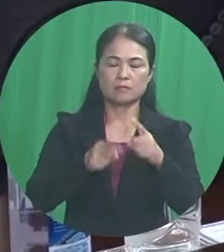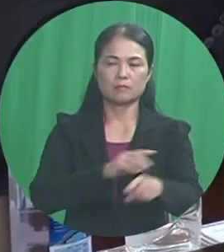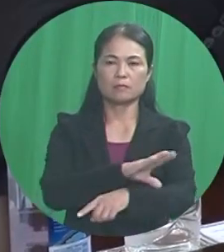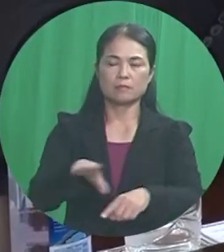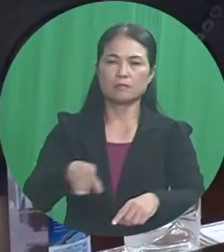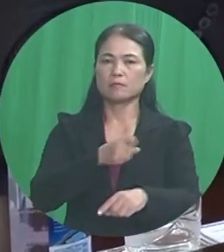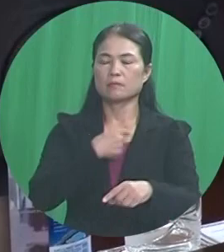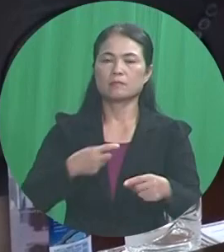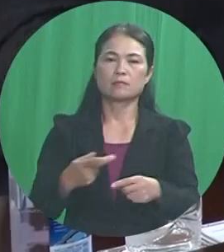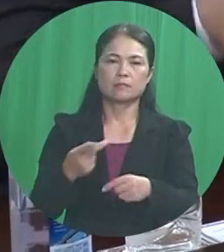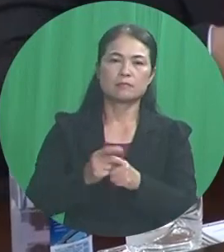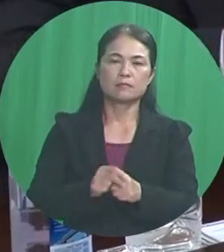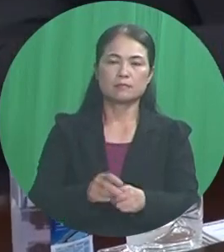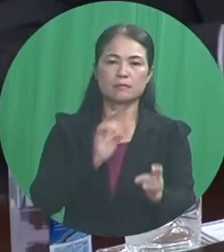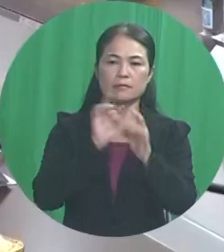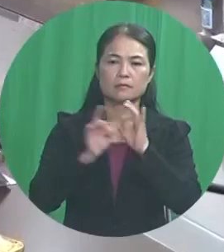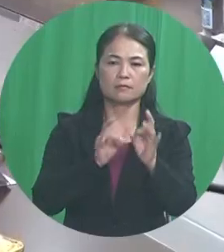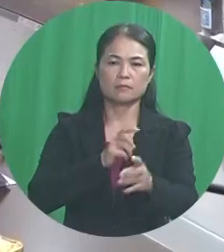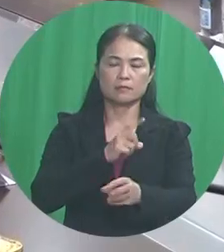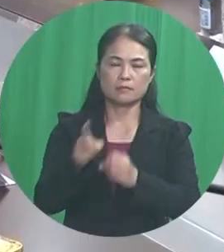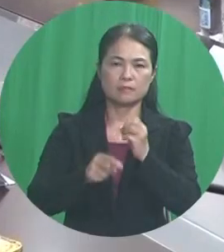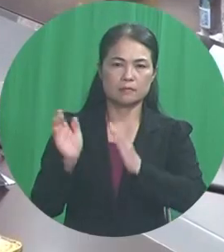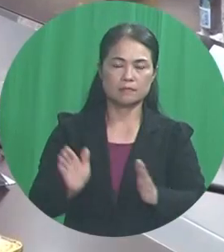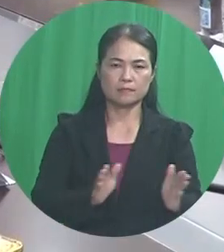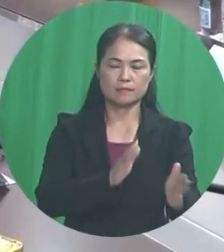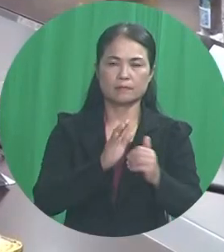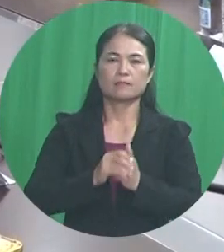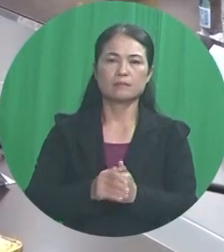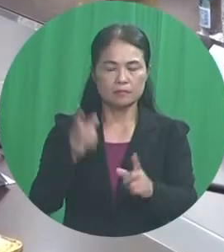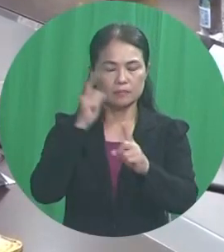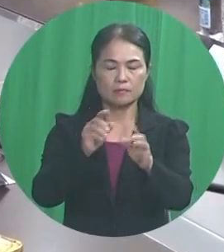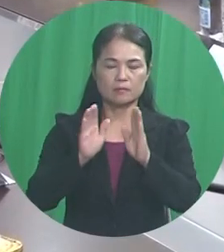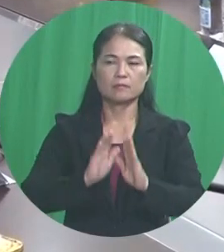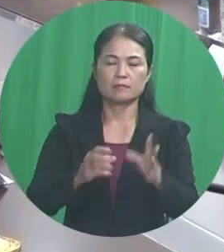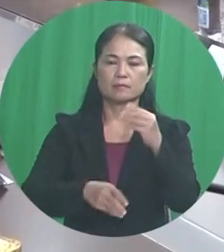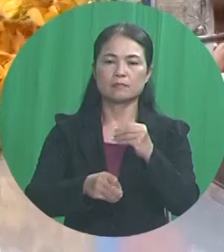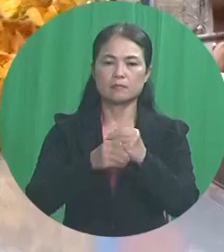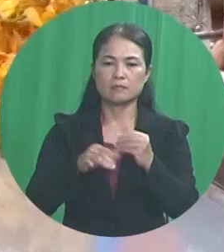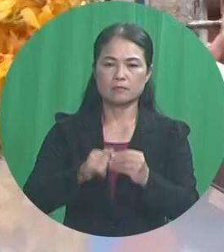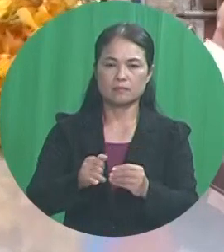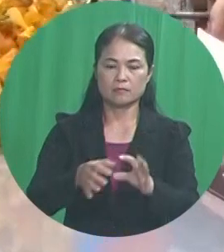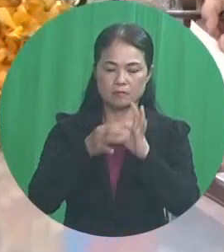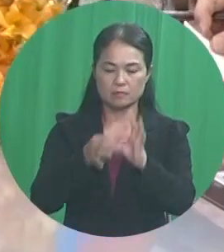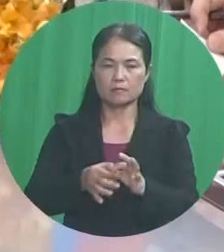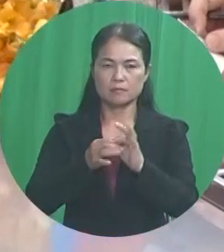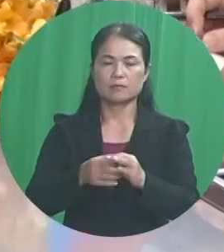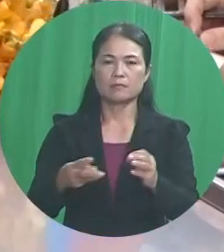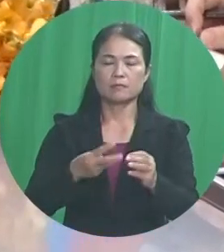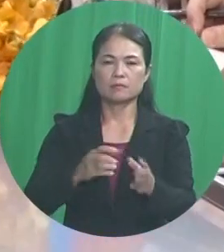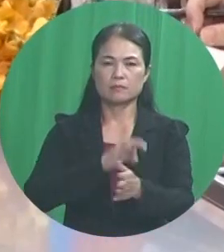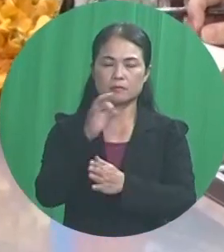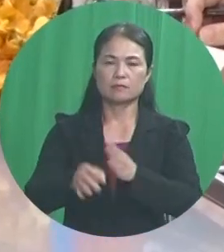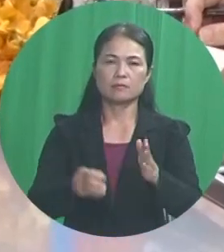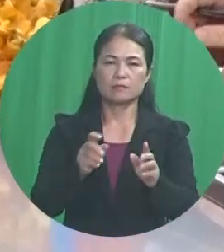ជាចិនភាគីទាំងពីរបានពិភាក្សាអំពីផែនការសកម្មភាពដើម្បីជំរុញបន្ថែមទៀតនៅកិច្ចសហប្រតិបត្តិការពហុវិស័យ